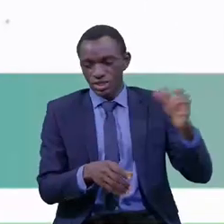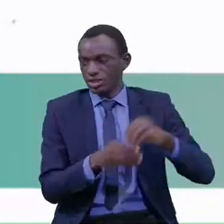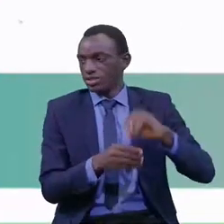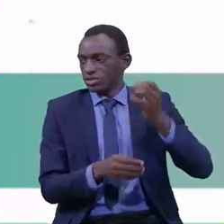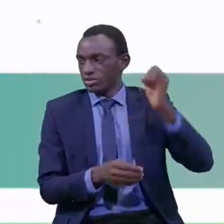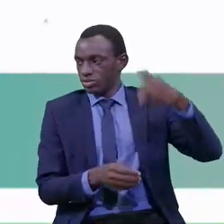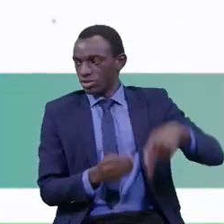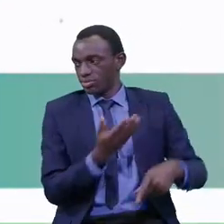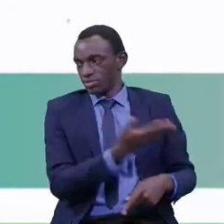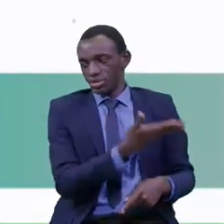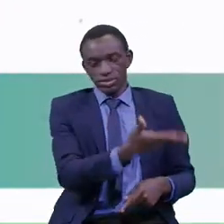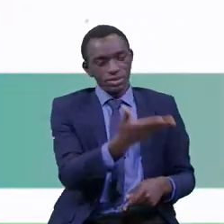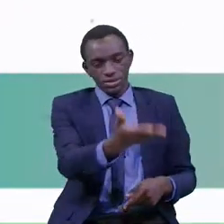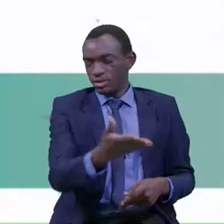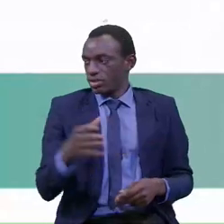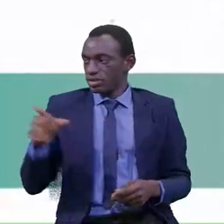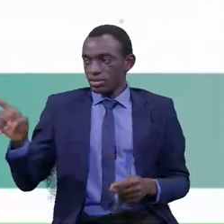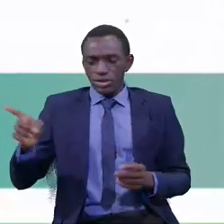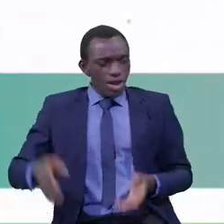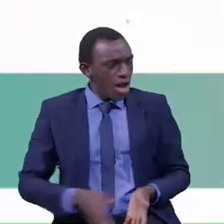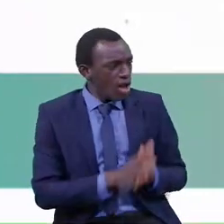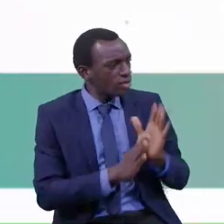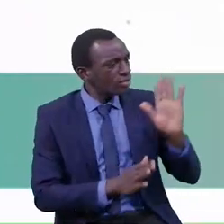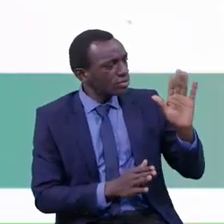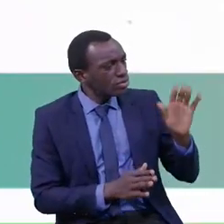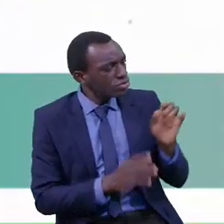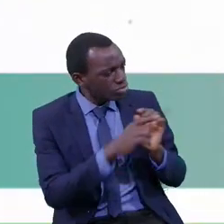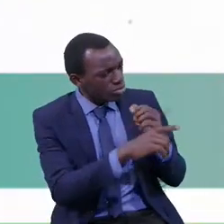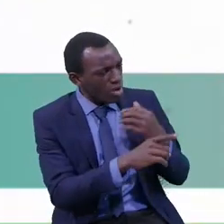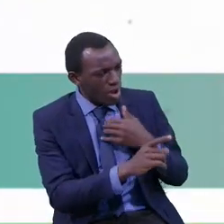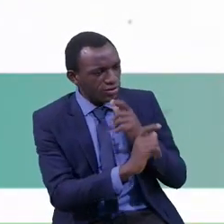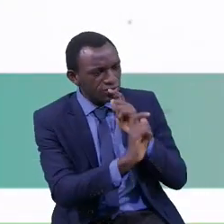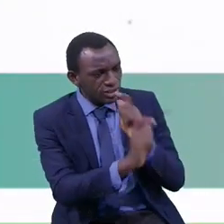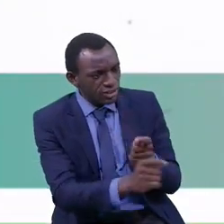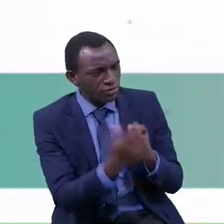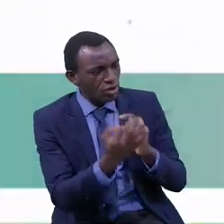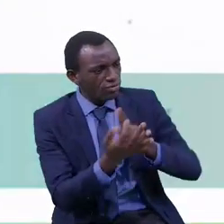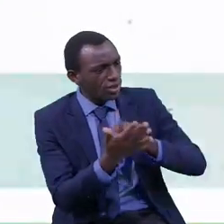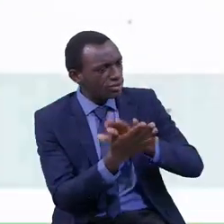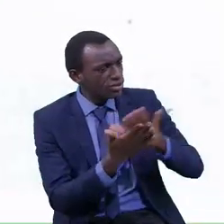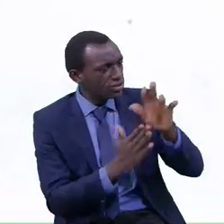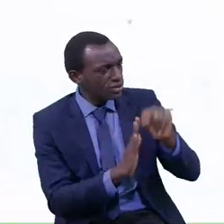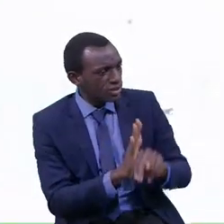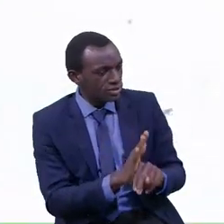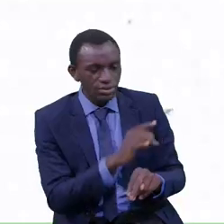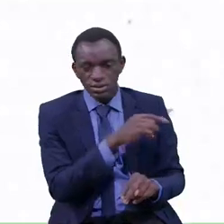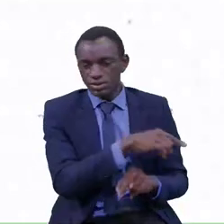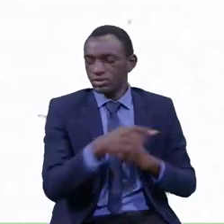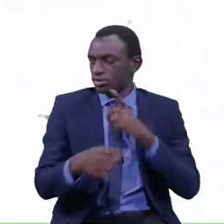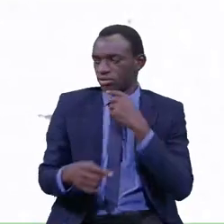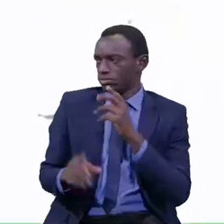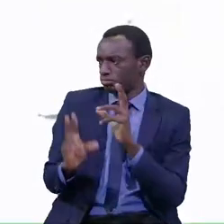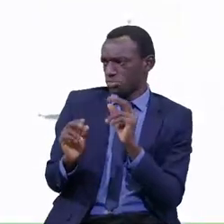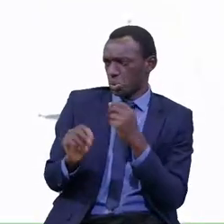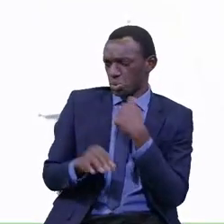que vous avez en réserve les dons de justice? De quoi parlez-vous? Non, on ne vend pas ça